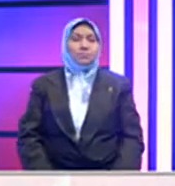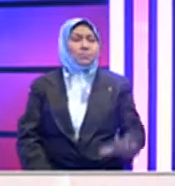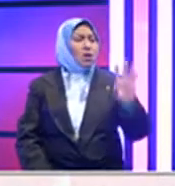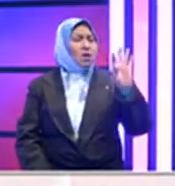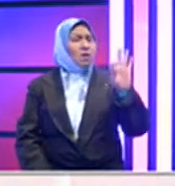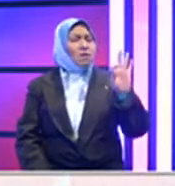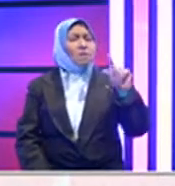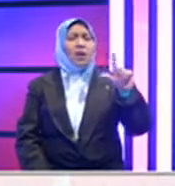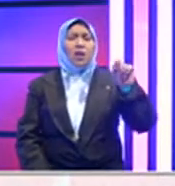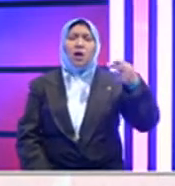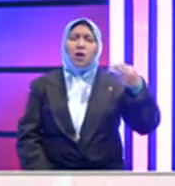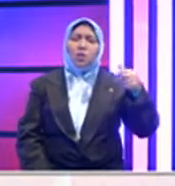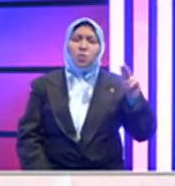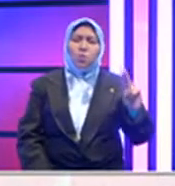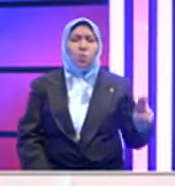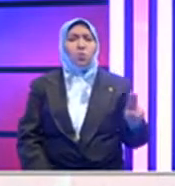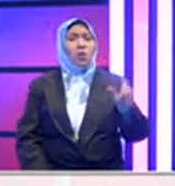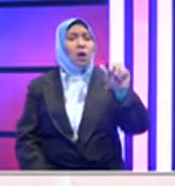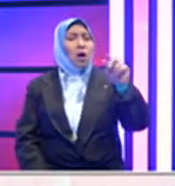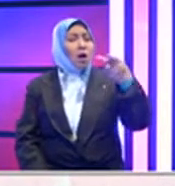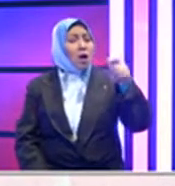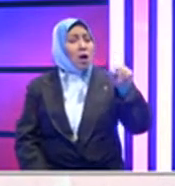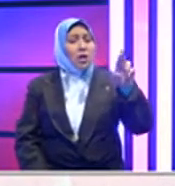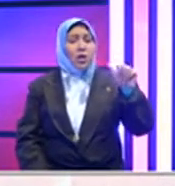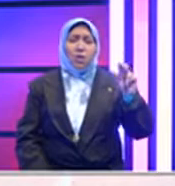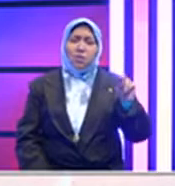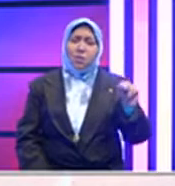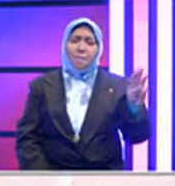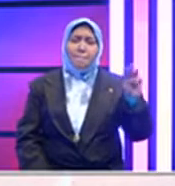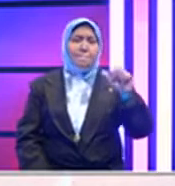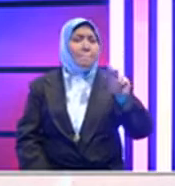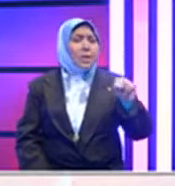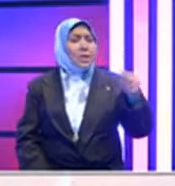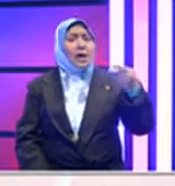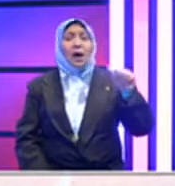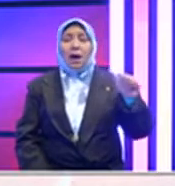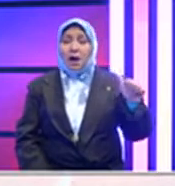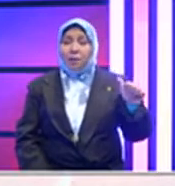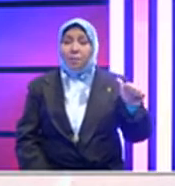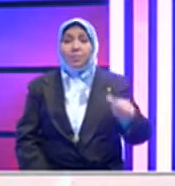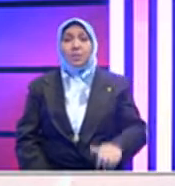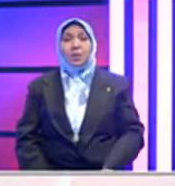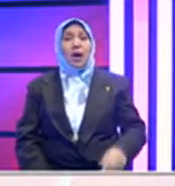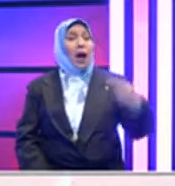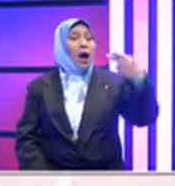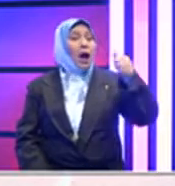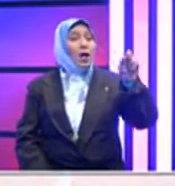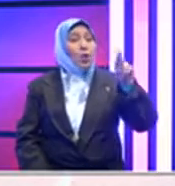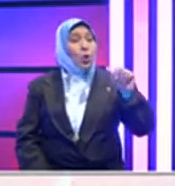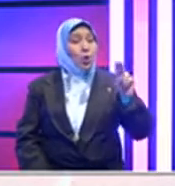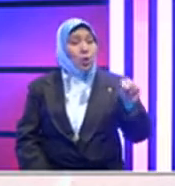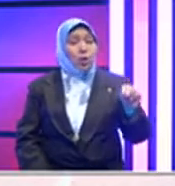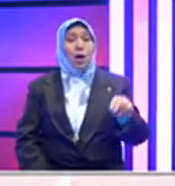Salawu Khoiru Ummah minhak Khairun kita baca